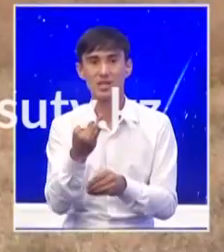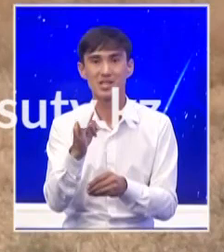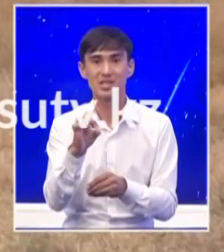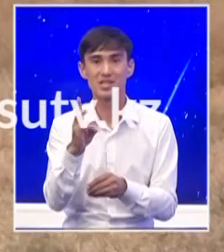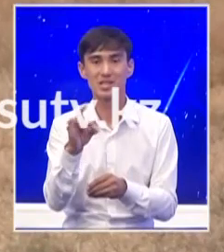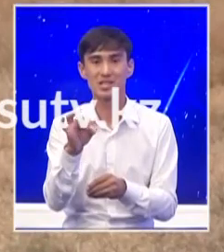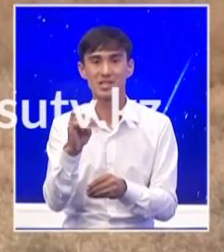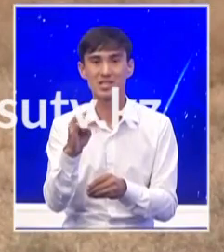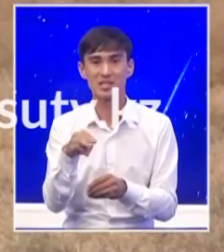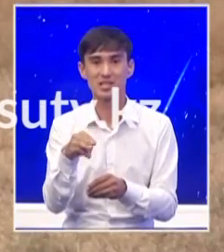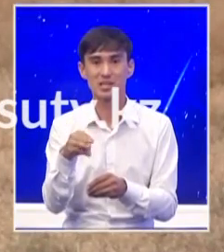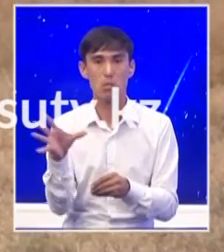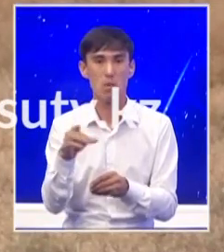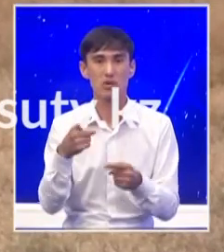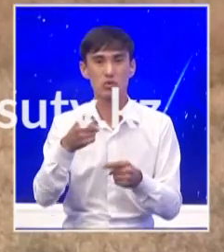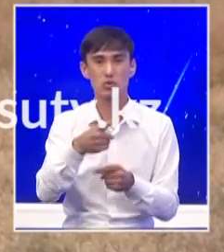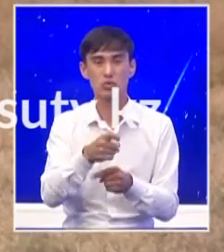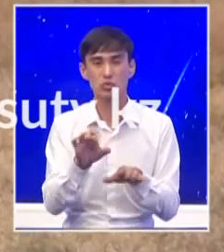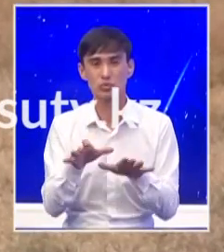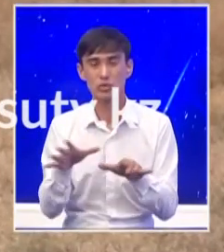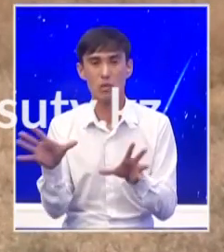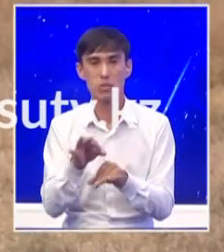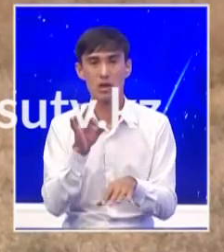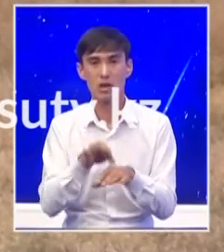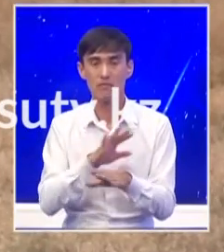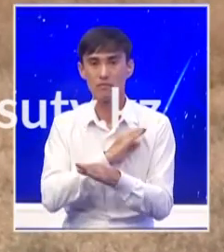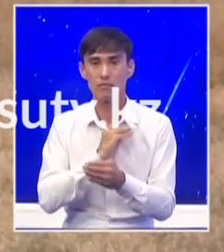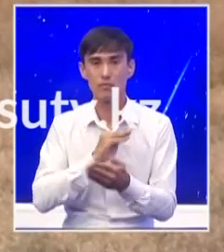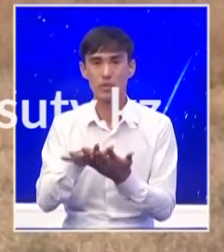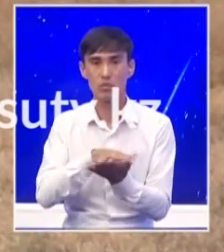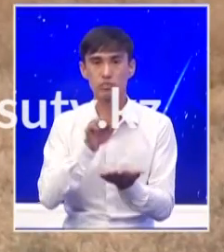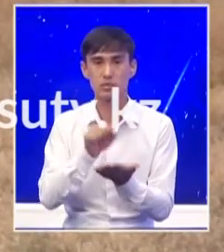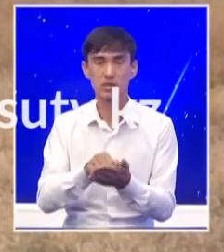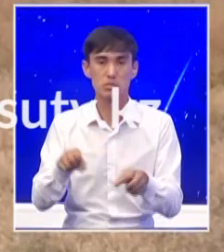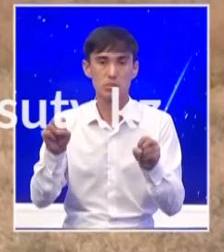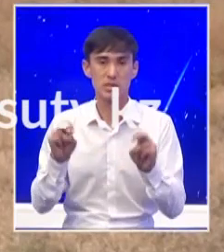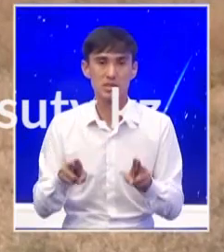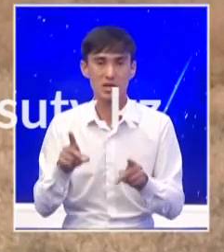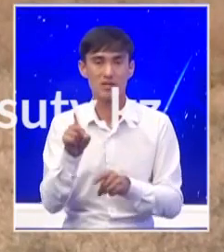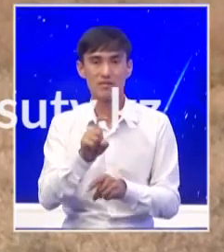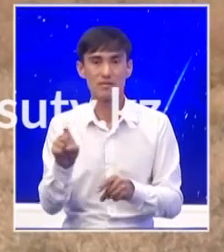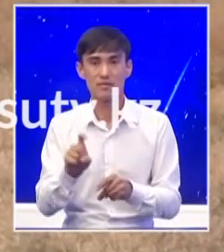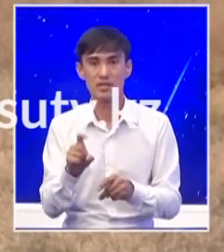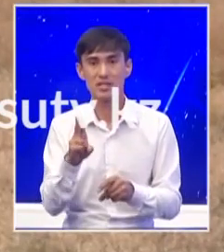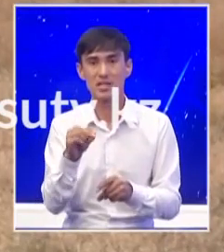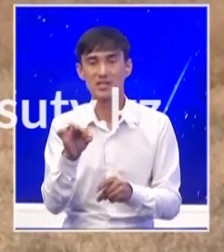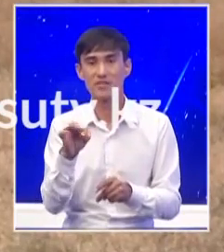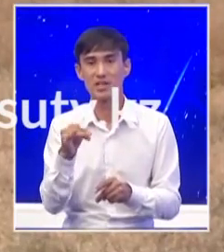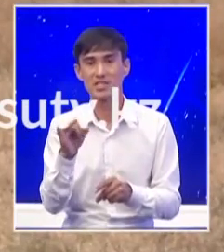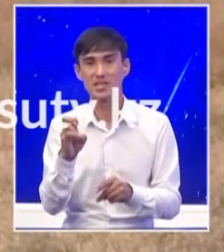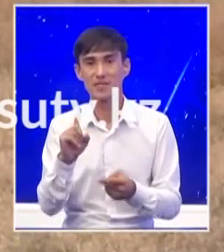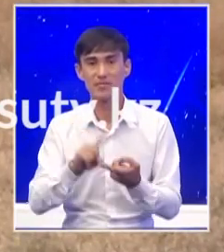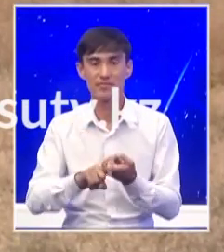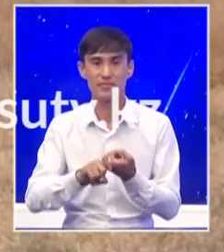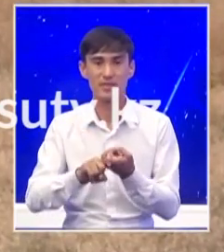жаңағы бүткіл құрт, қоңыз, жаңағы аурулардың бәрін өлтіретін специальный дезинфекционный раствормен осының